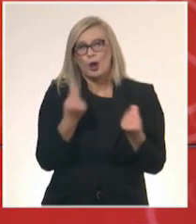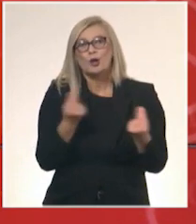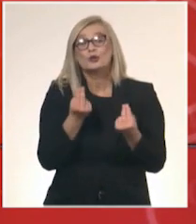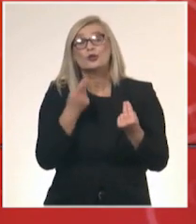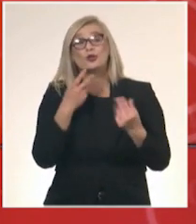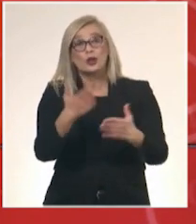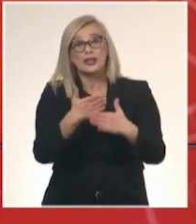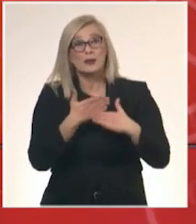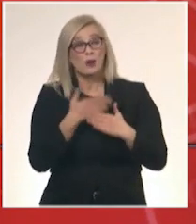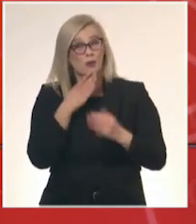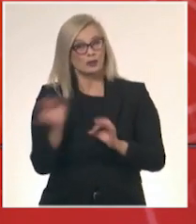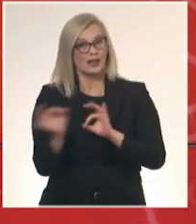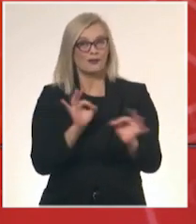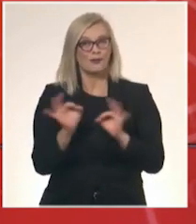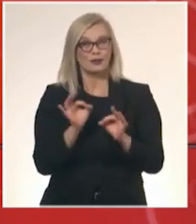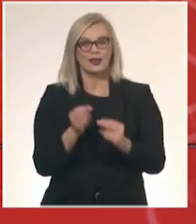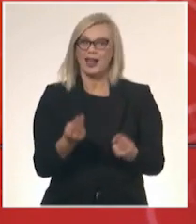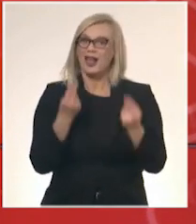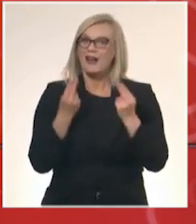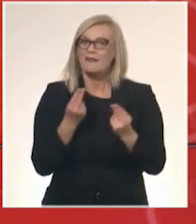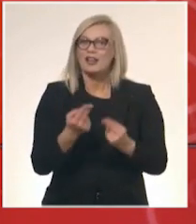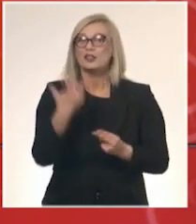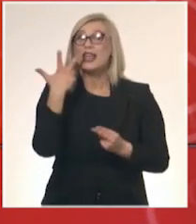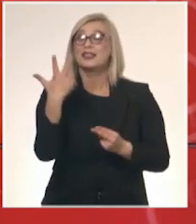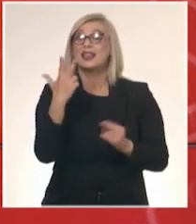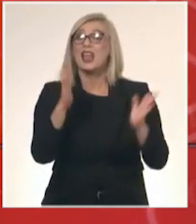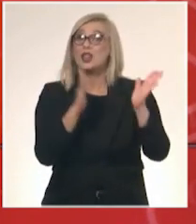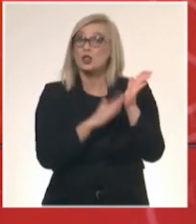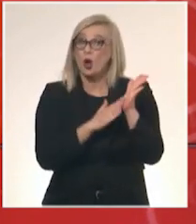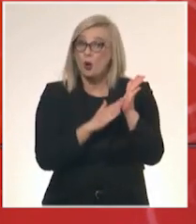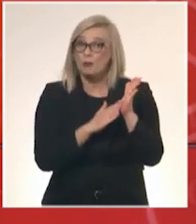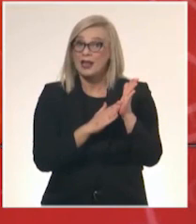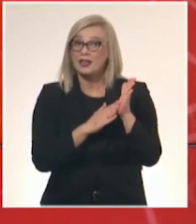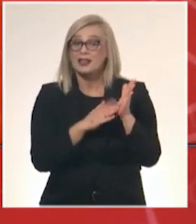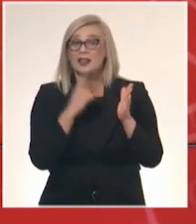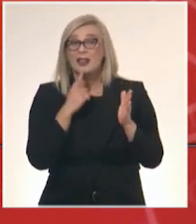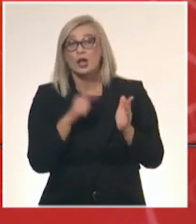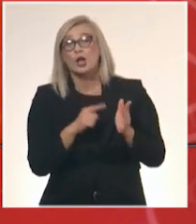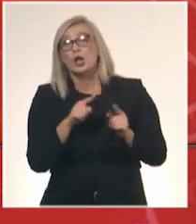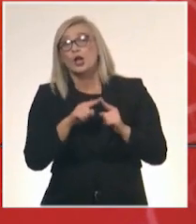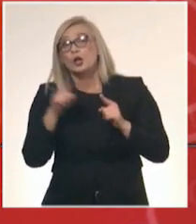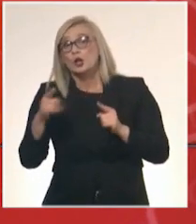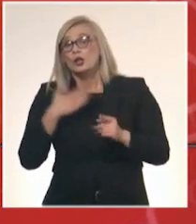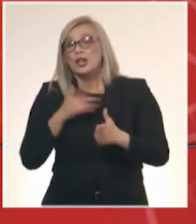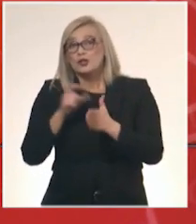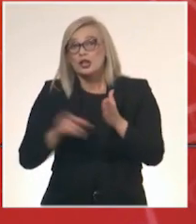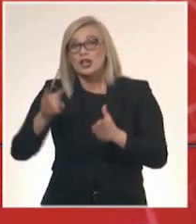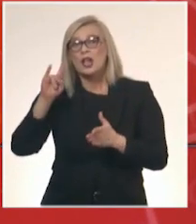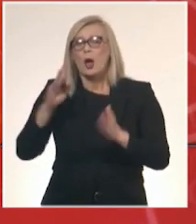ќе ни помогне во подготовката на клучните три документи до нашето членство во ЕУ, патоказот за владење на